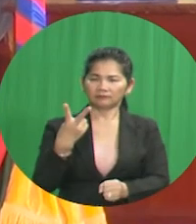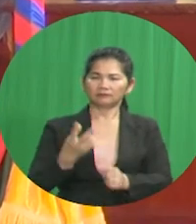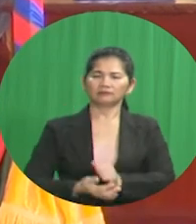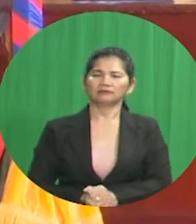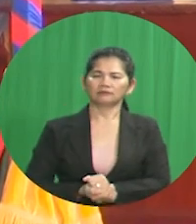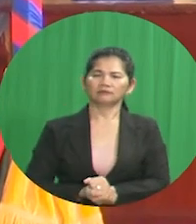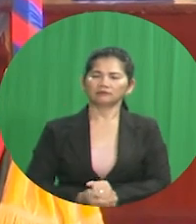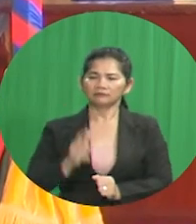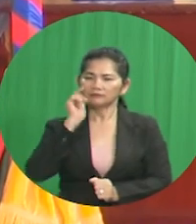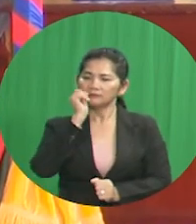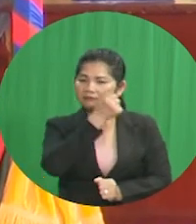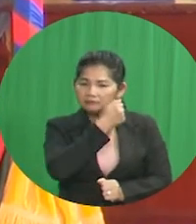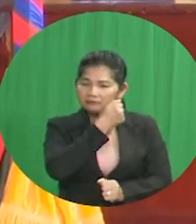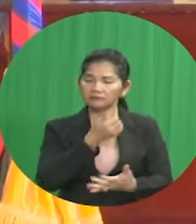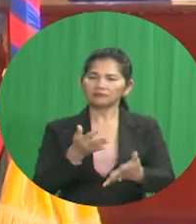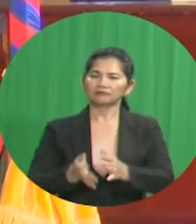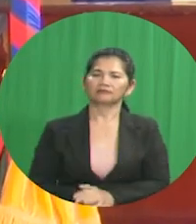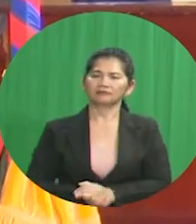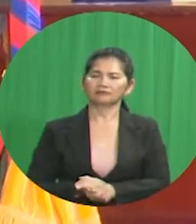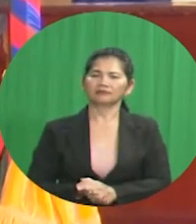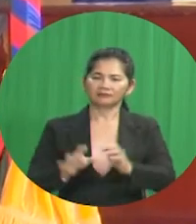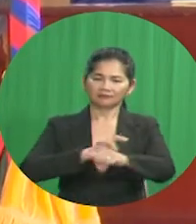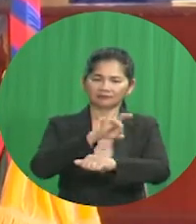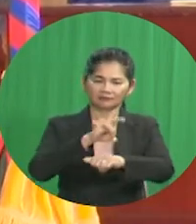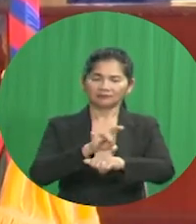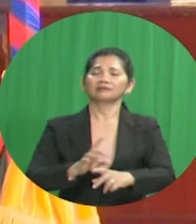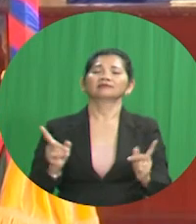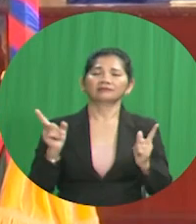ដោះម៉ាស់ចេញទៅរោងមុខមេនឹង